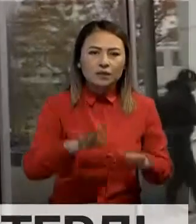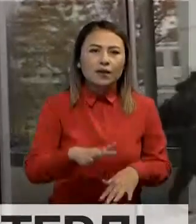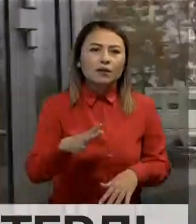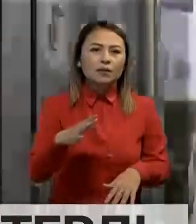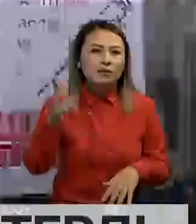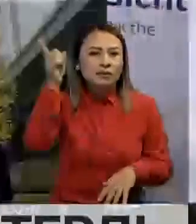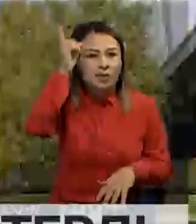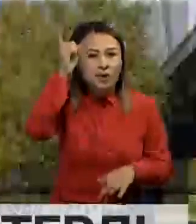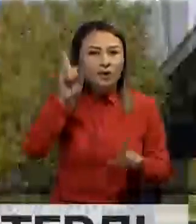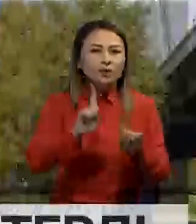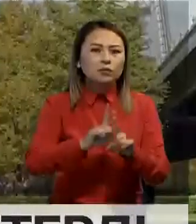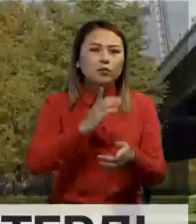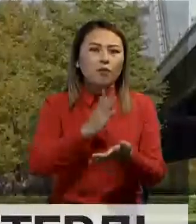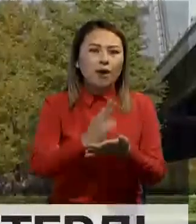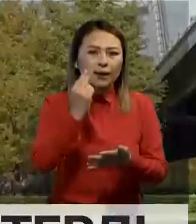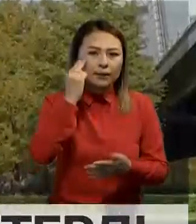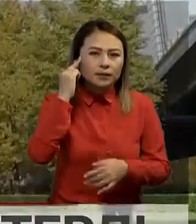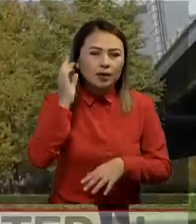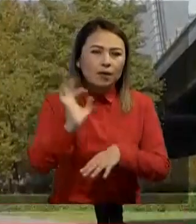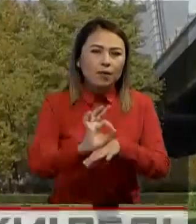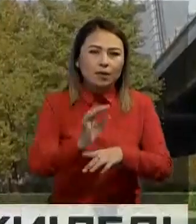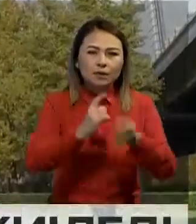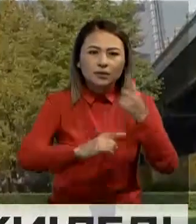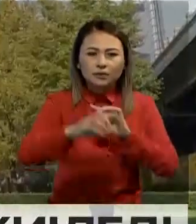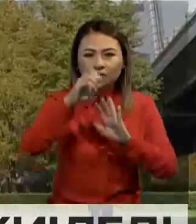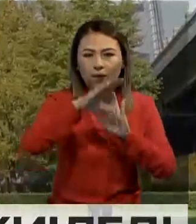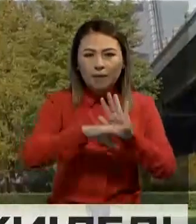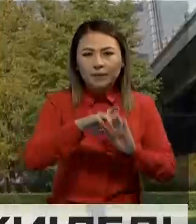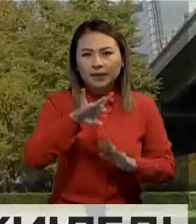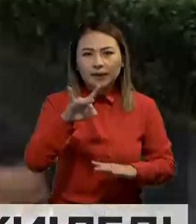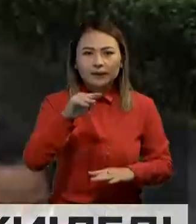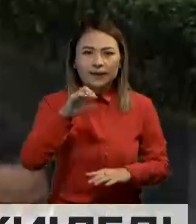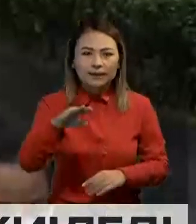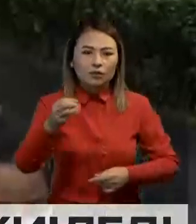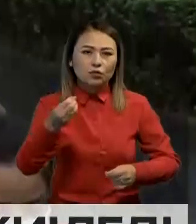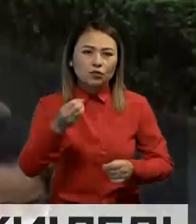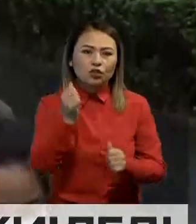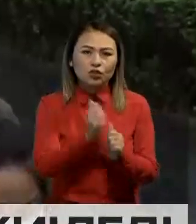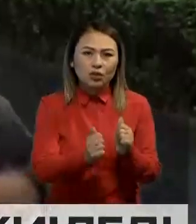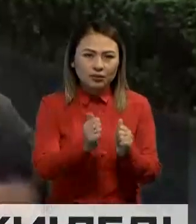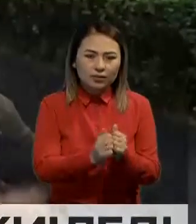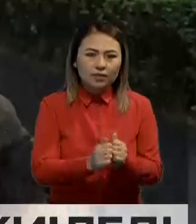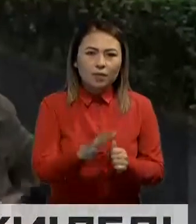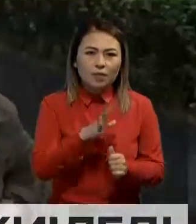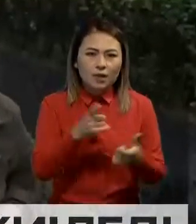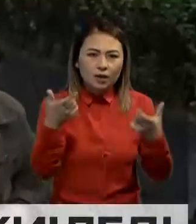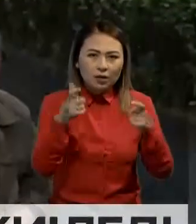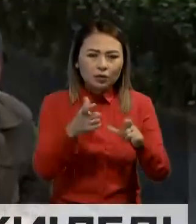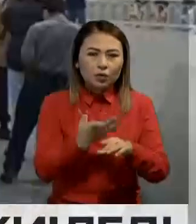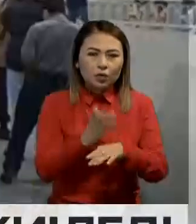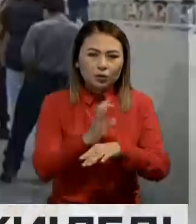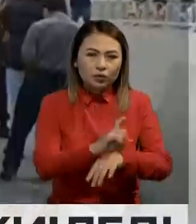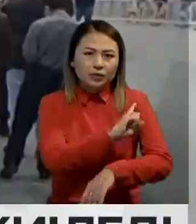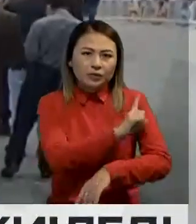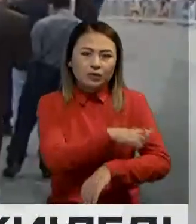бар. Қытайда коронавирустың қайта өршуіне байланысты ПТР-тест тапсыру жиіледі. Бейжіңде карантиндік шектеулер күшейіп,